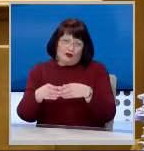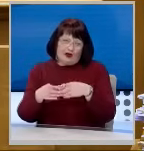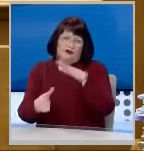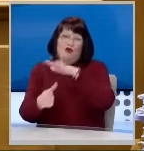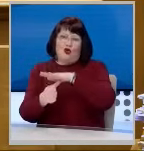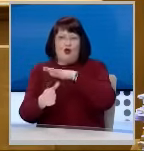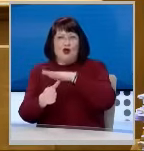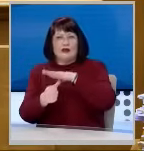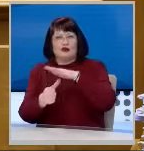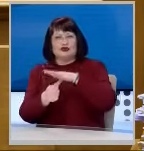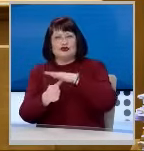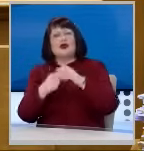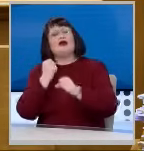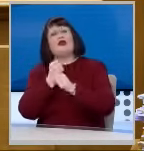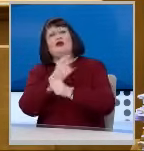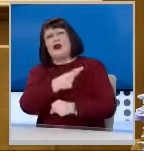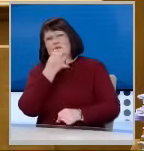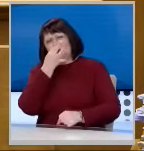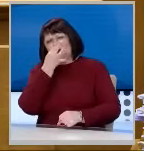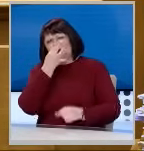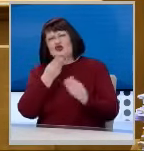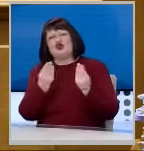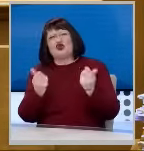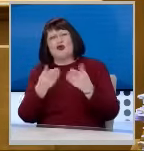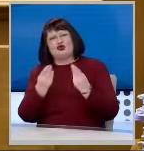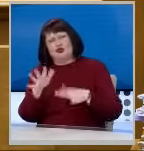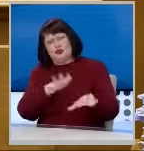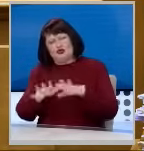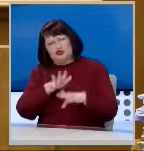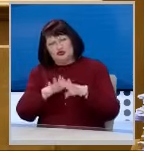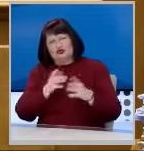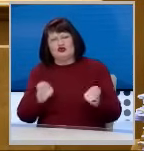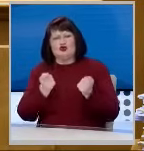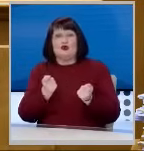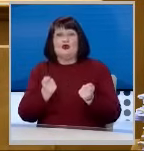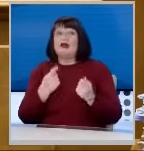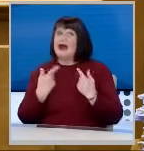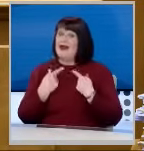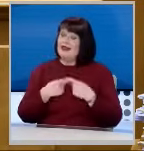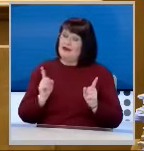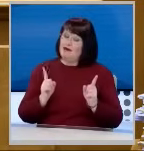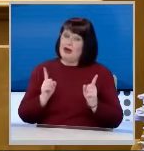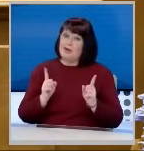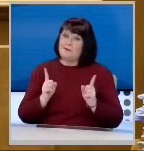την έκανε τη βρώμικη δουλειά με το πιο βρώμικο τρόπο με τη διαφορά ότι την έκανε σε